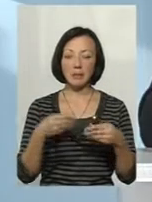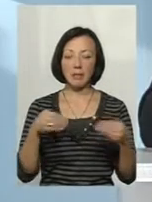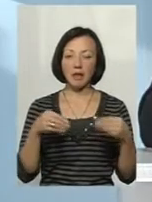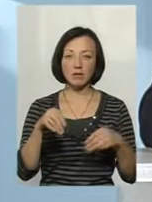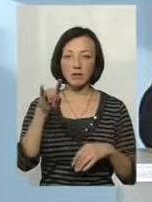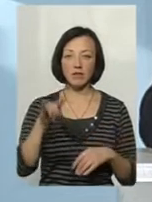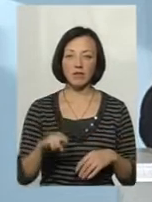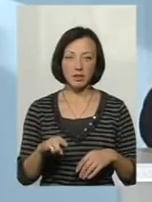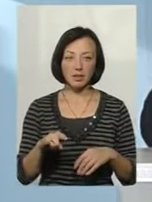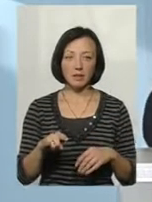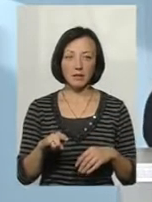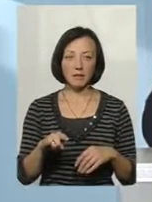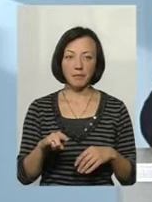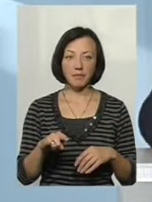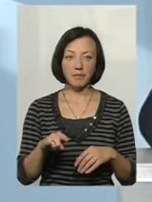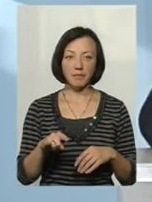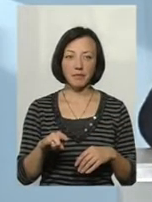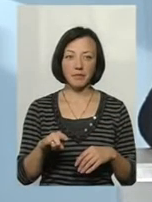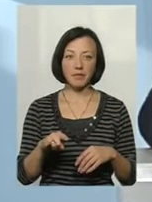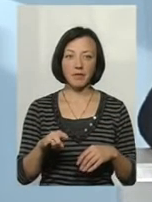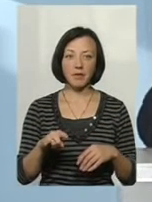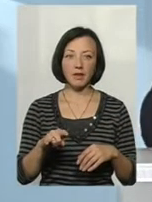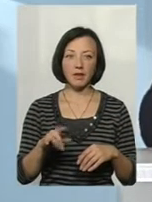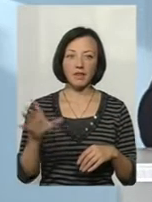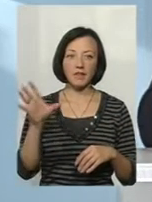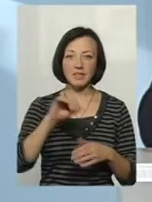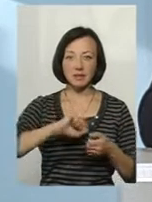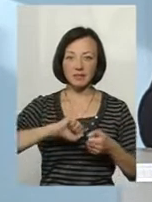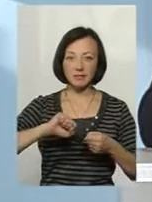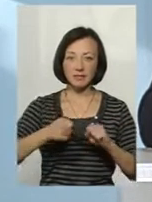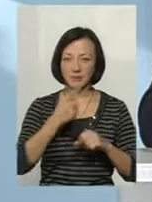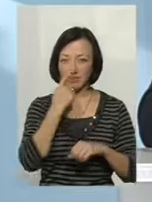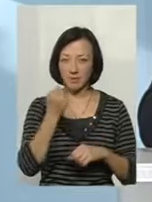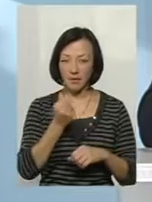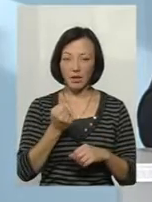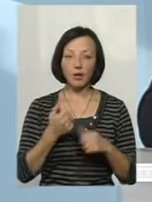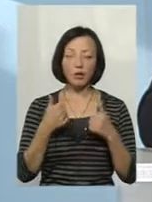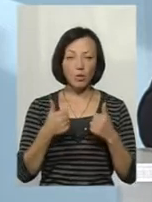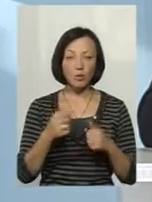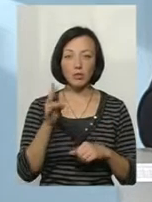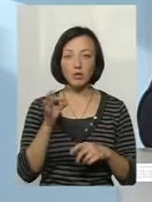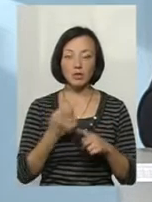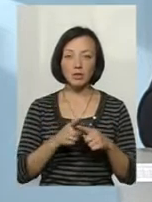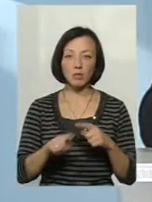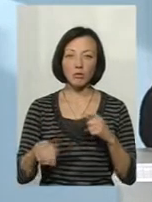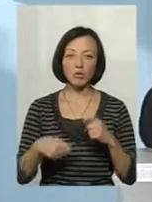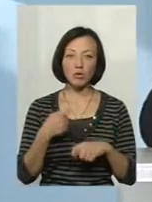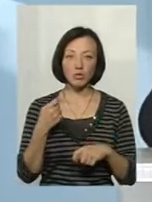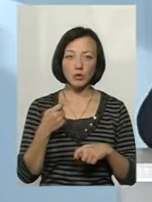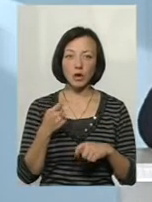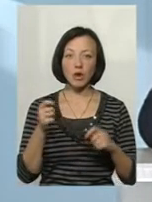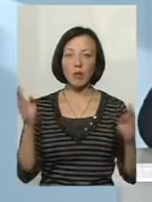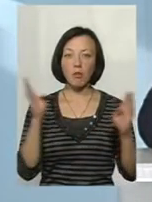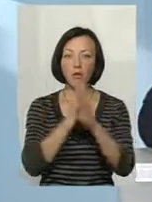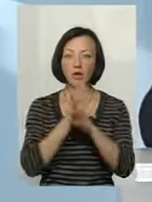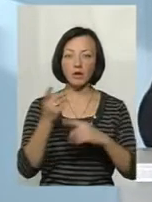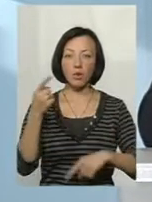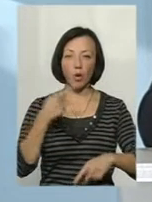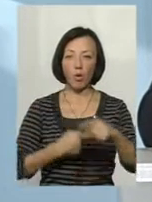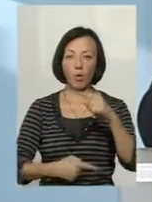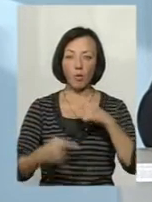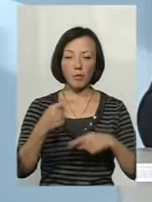вікна, то фрамуги закривають. Все це, звичайно, добре, але це порушує повітрообмін в приміщенні.